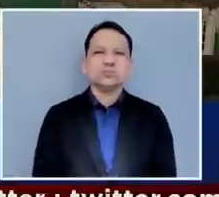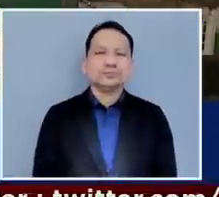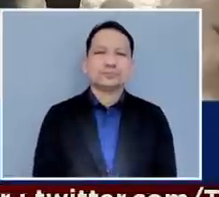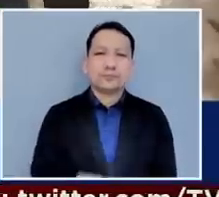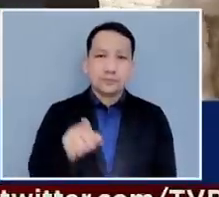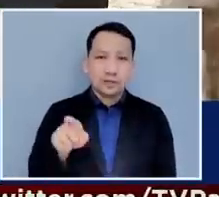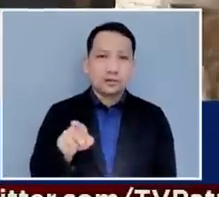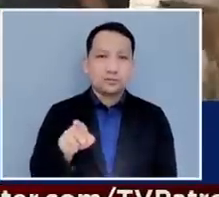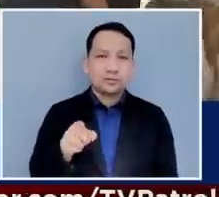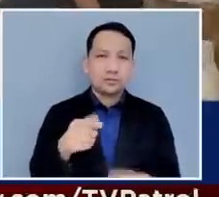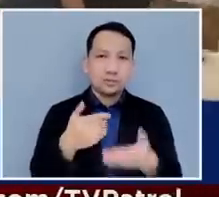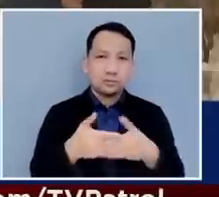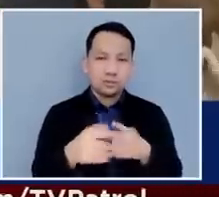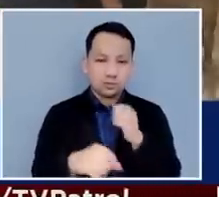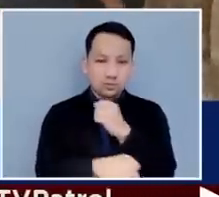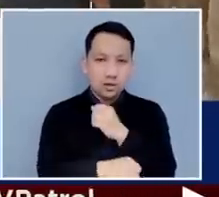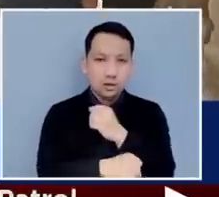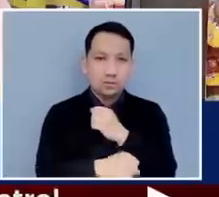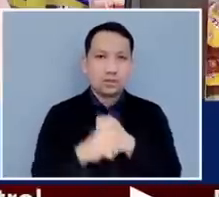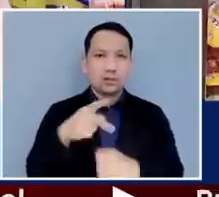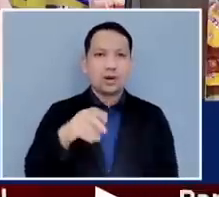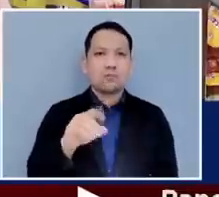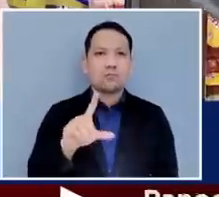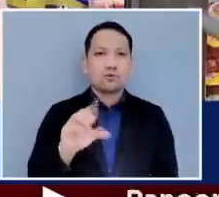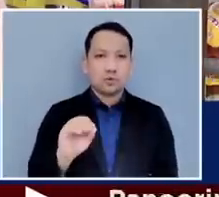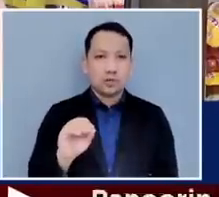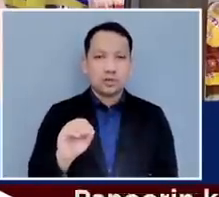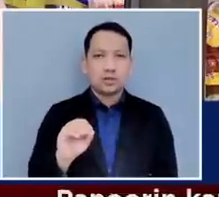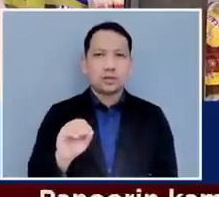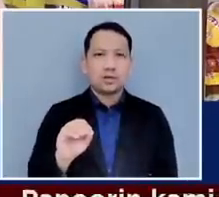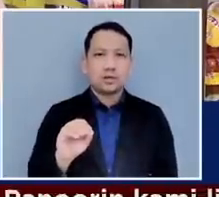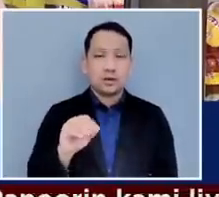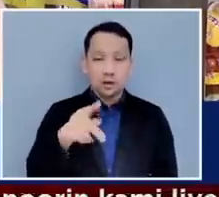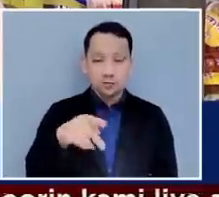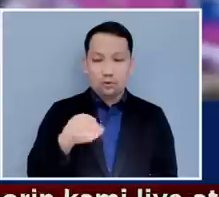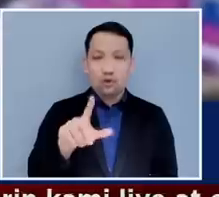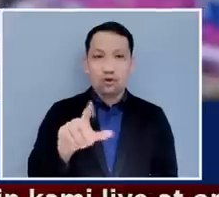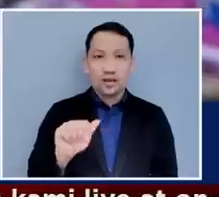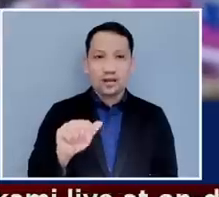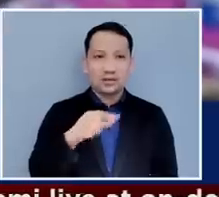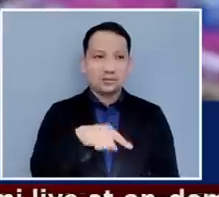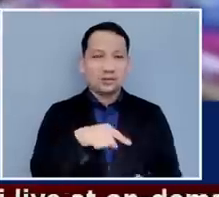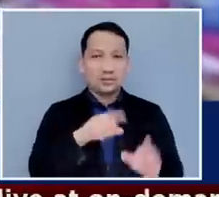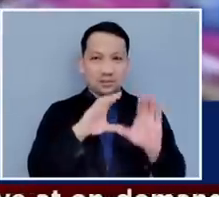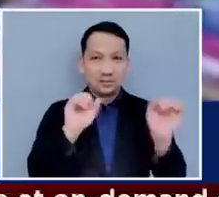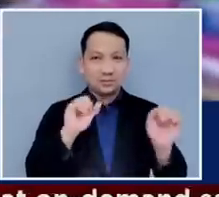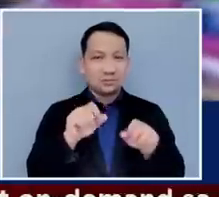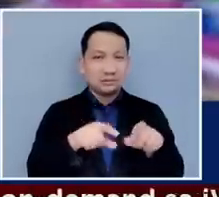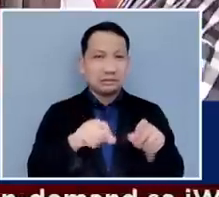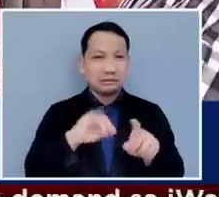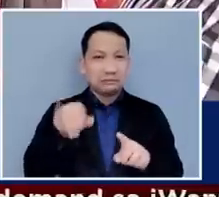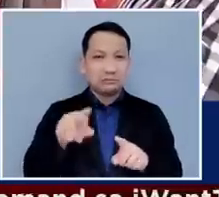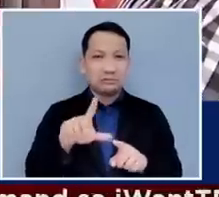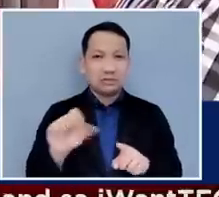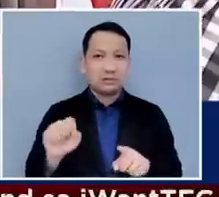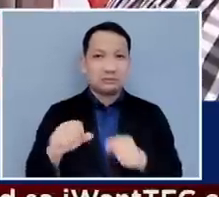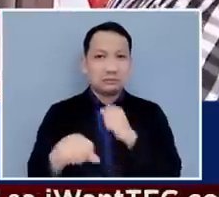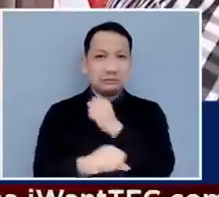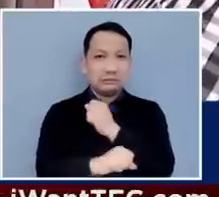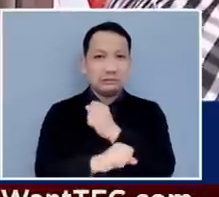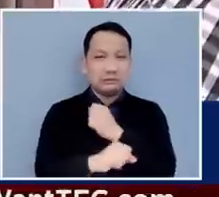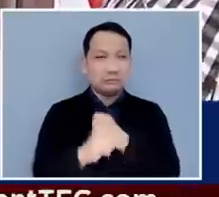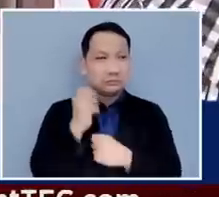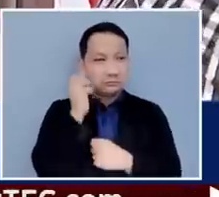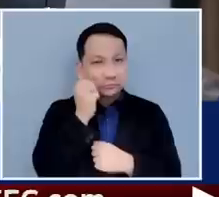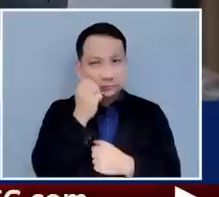ng pagnanakaw sa Pola Oriental Mindoro. Isa sa nabiktima ang tindahan ni Juliana na nilakawan ng soft drinks, ice cream at